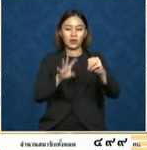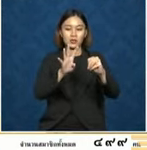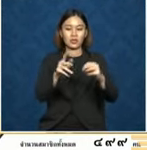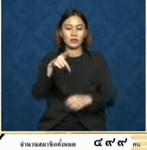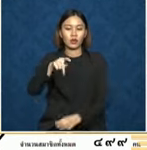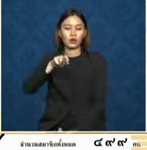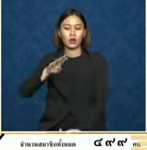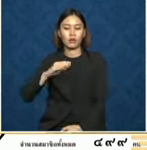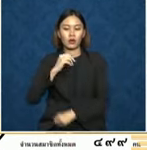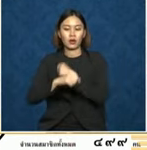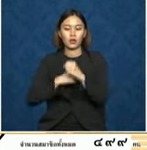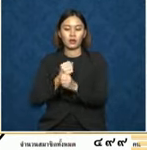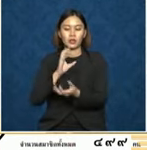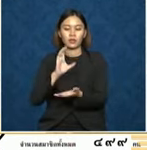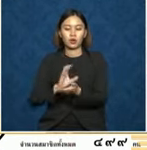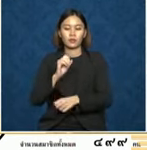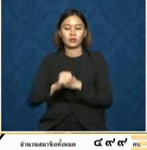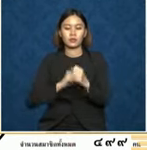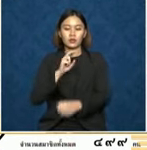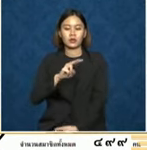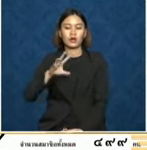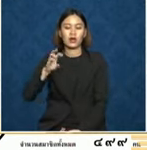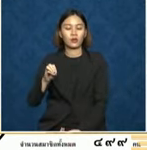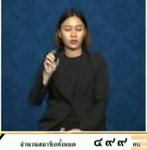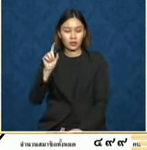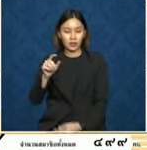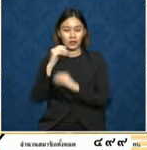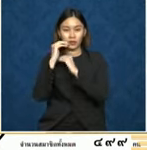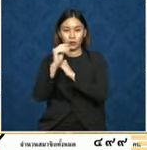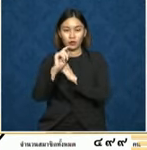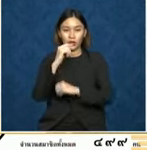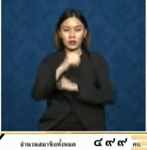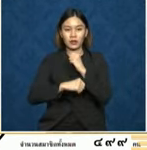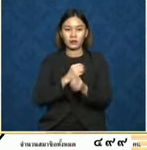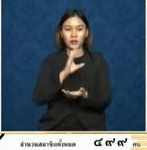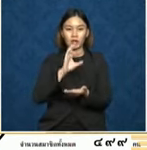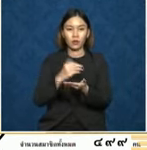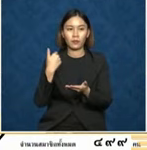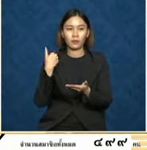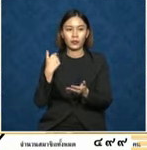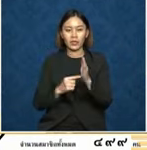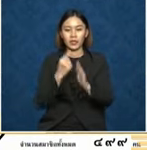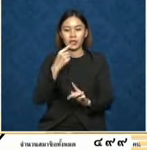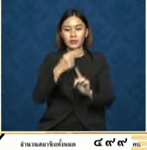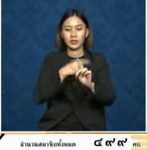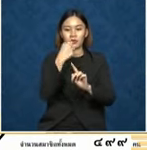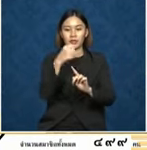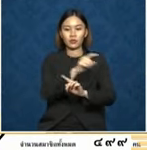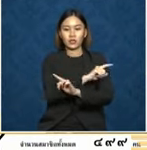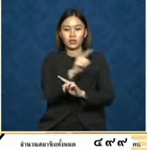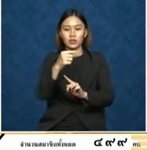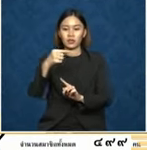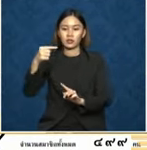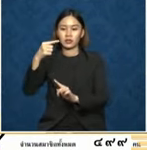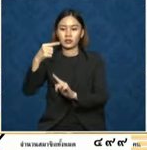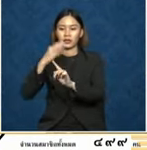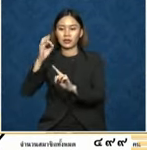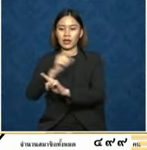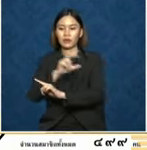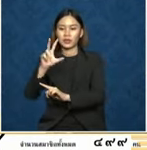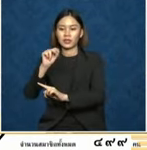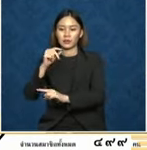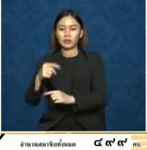พระราชบัญญัติปีงบประมาณ2561กำหนดให้ปีงบประมาณมีระยะเวลาตั้งแต่1ตุลาถึง30กันยาของ